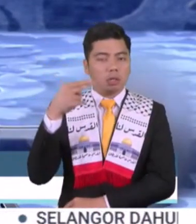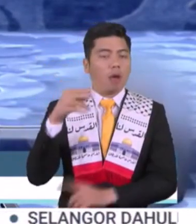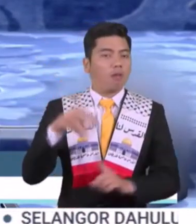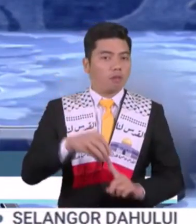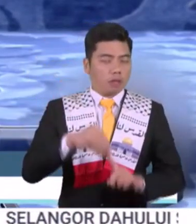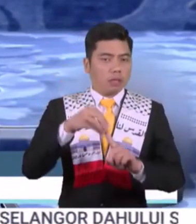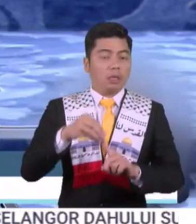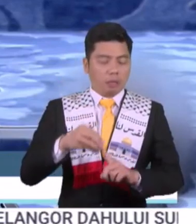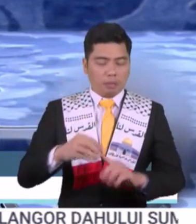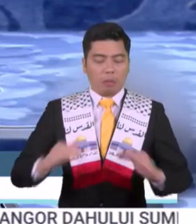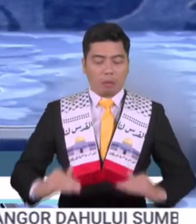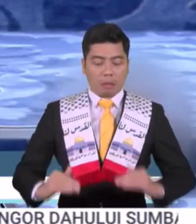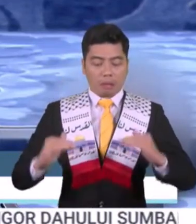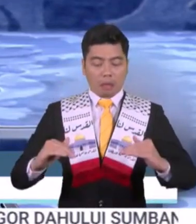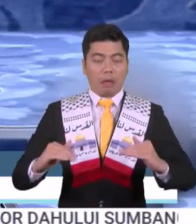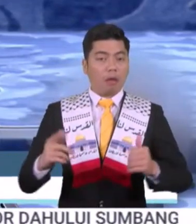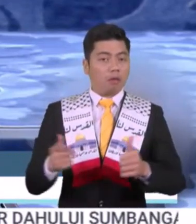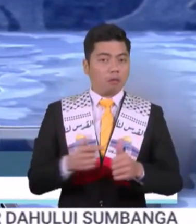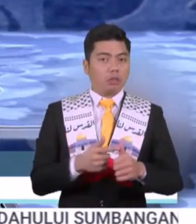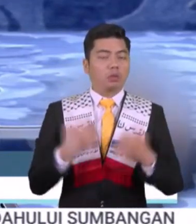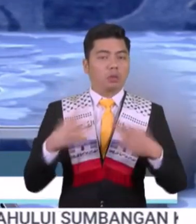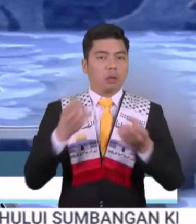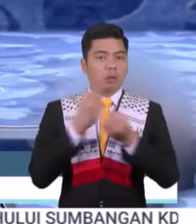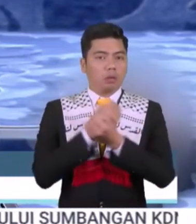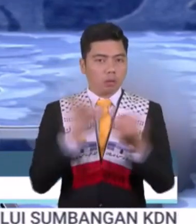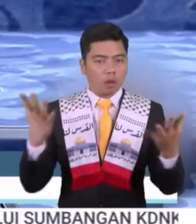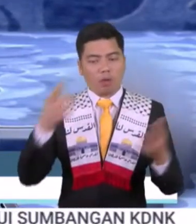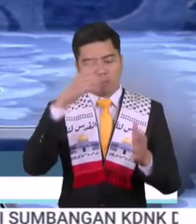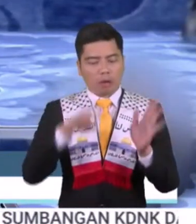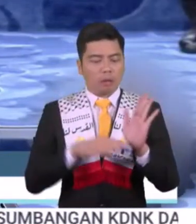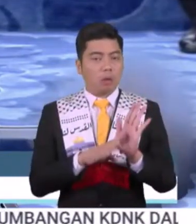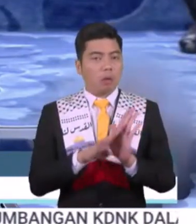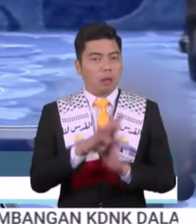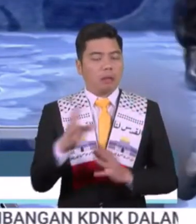fasa pertama yang telah diumumkan melibatkan pembangunan tanah